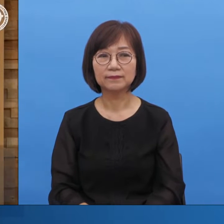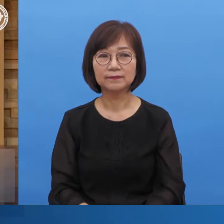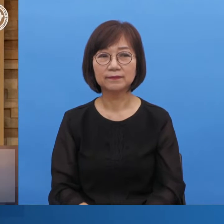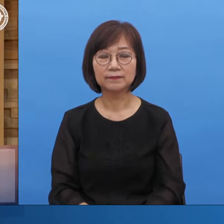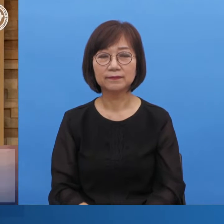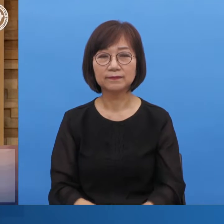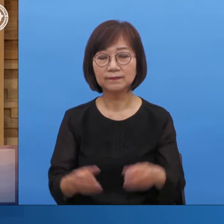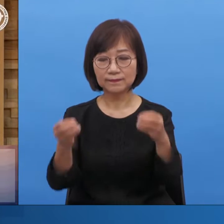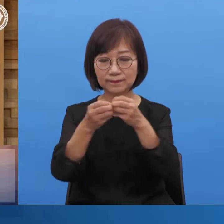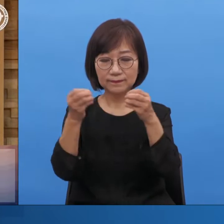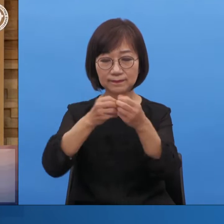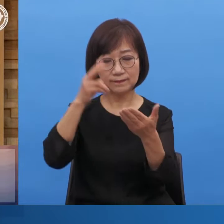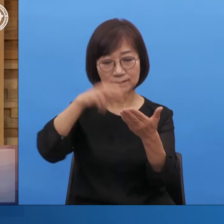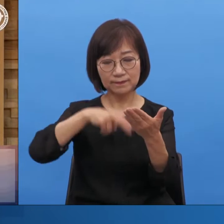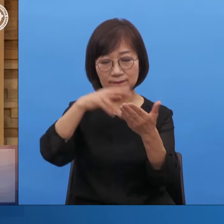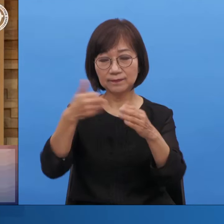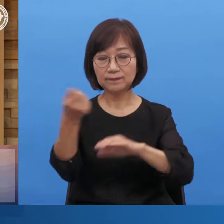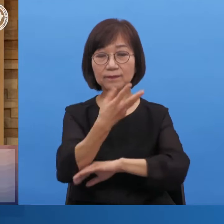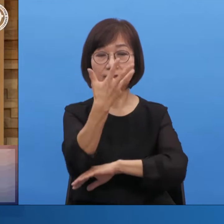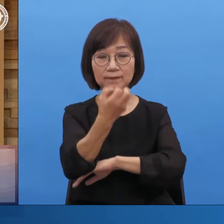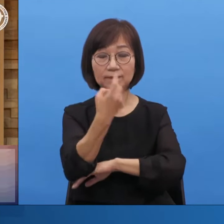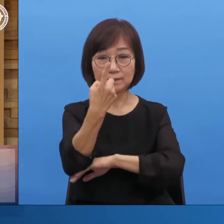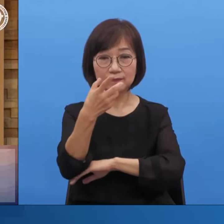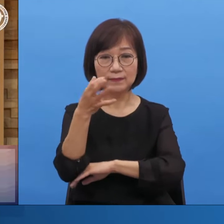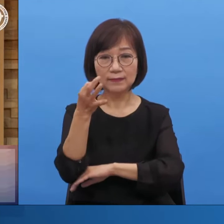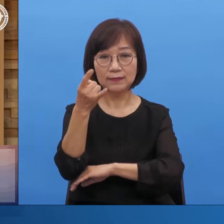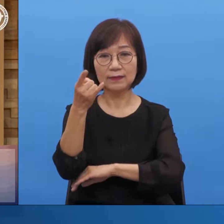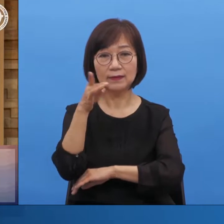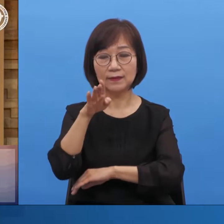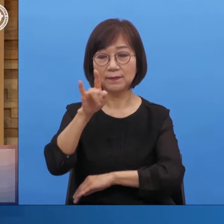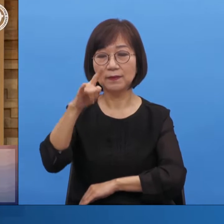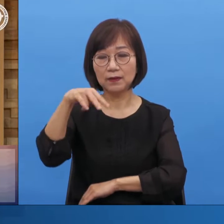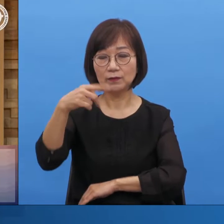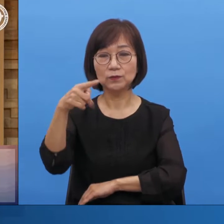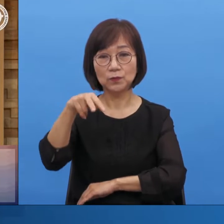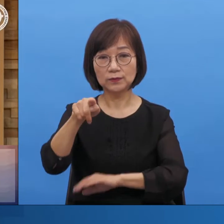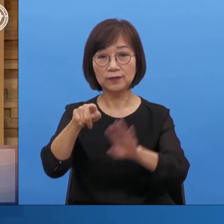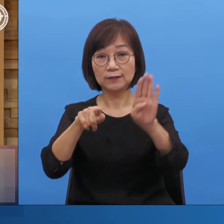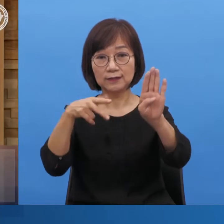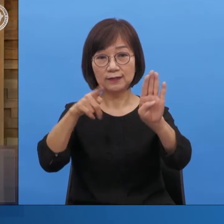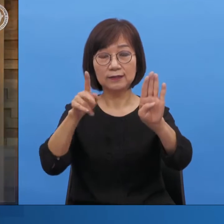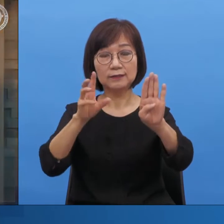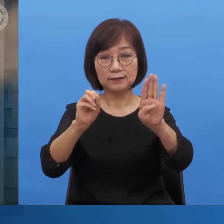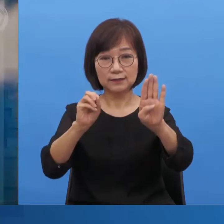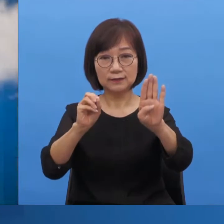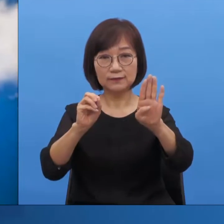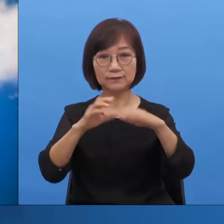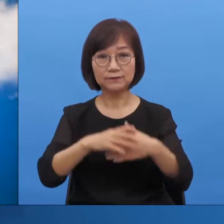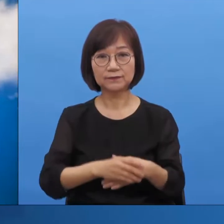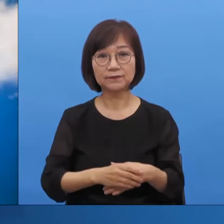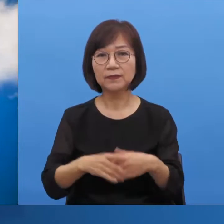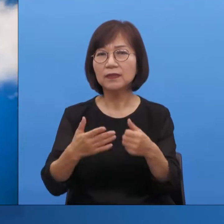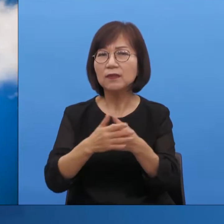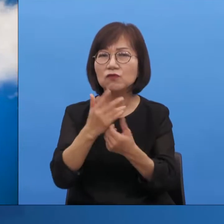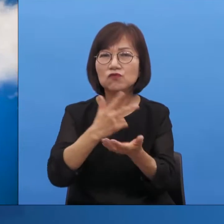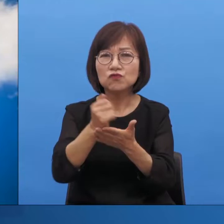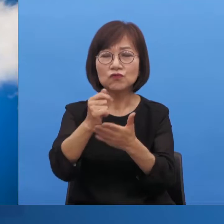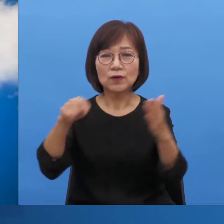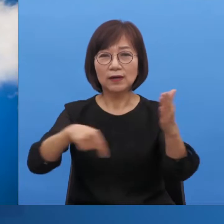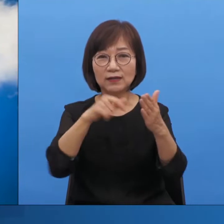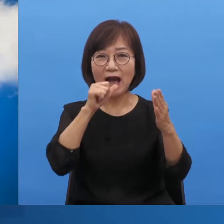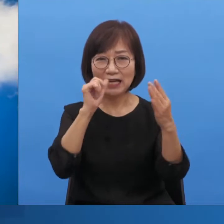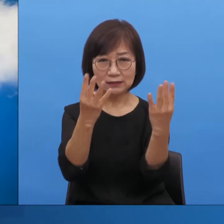찬송합니다. 교동음 81번 예배소서 4장입니다. Responsive reading number 81, Ephesians chapter 4. 그러므로 주